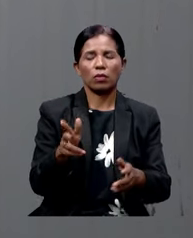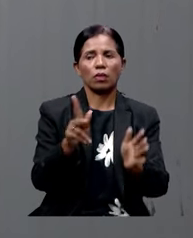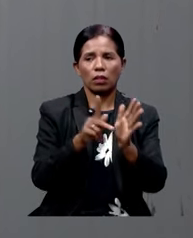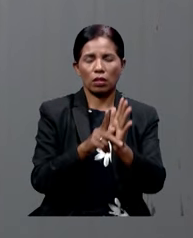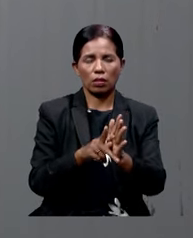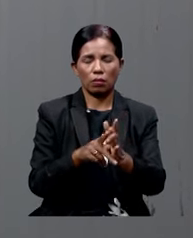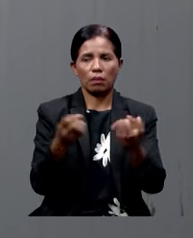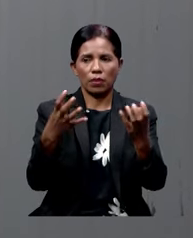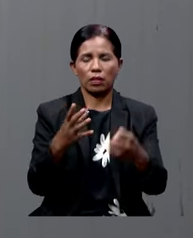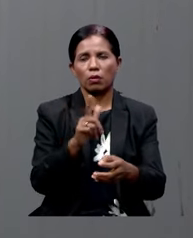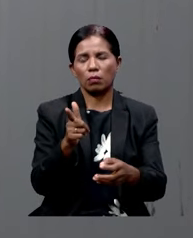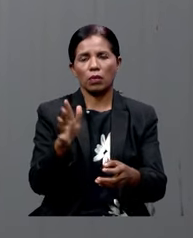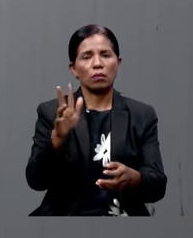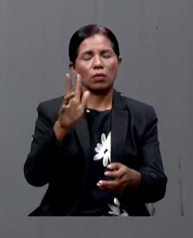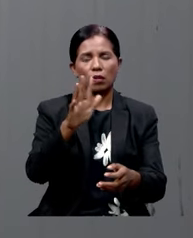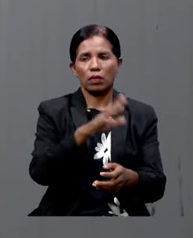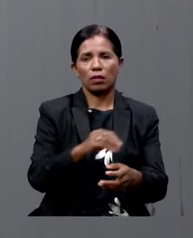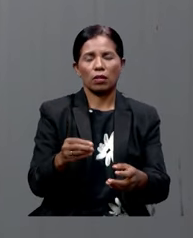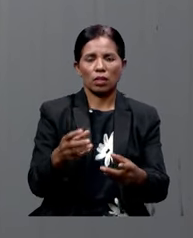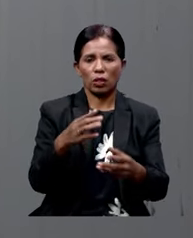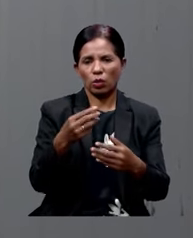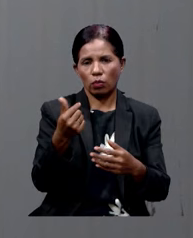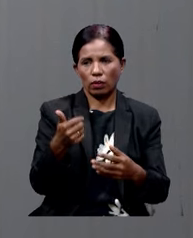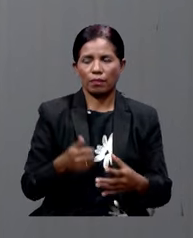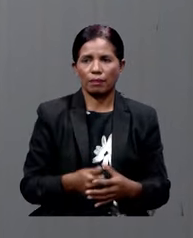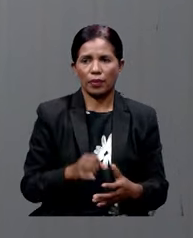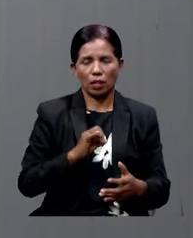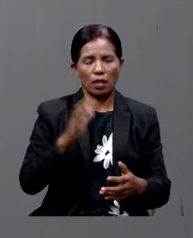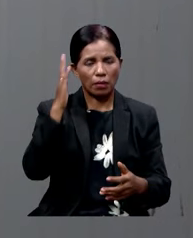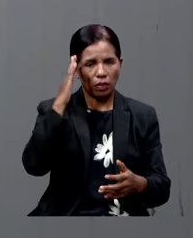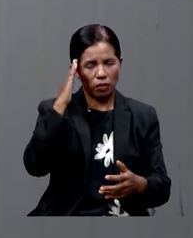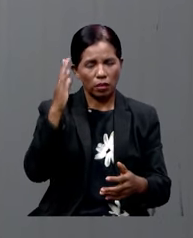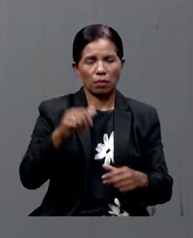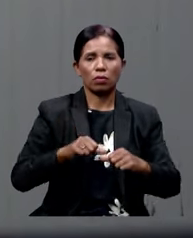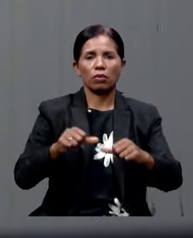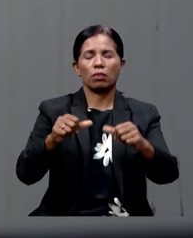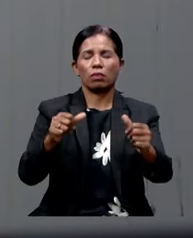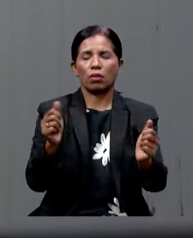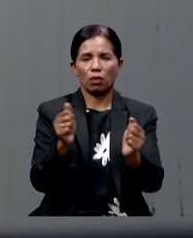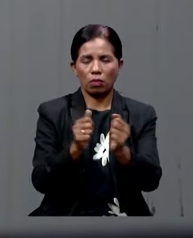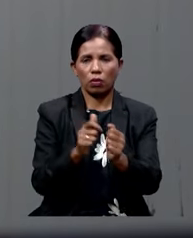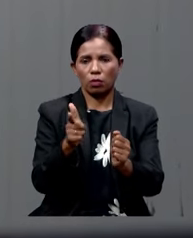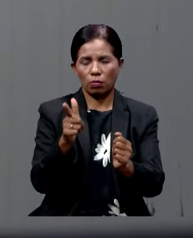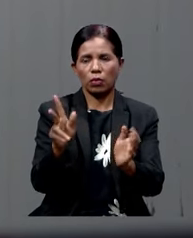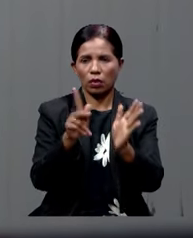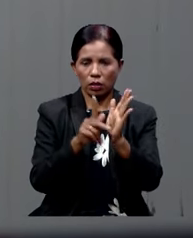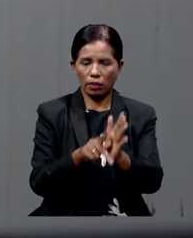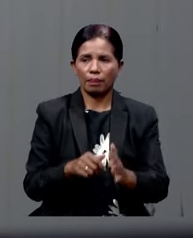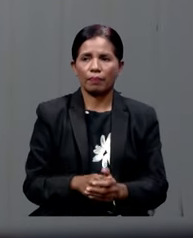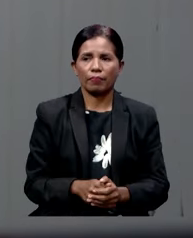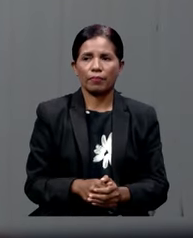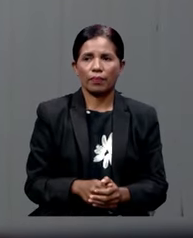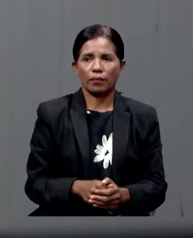yang tuan le nabe au ne am dalu ko 20 kilo le amian 20 kilo